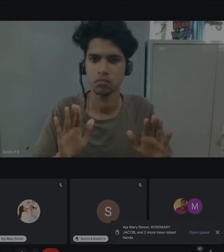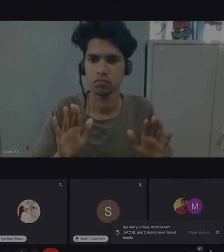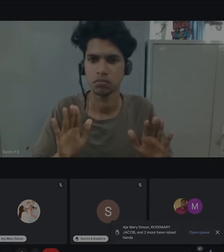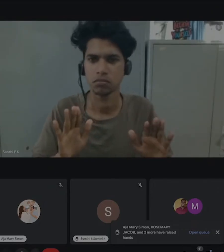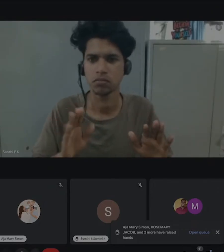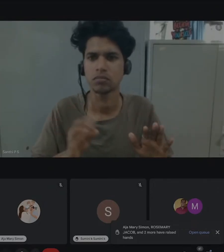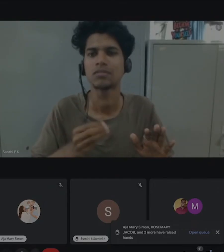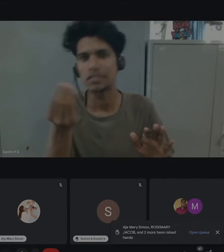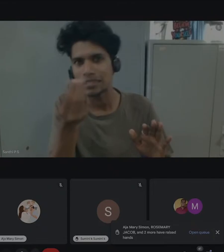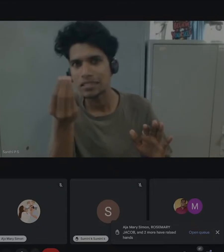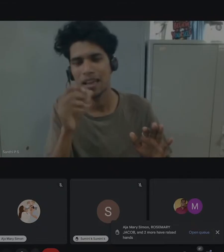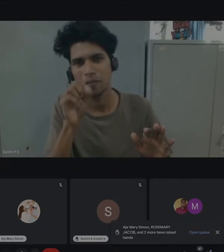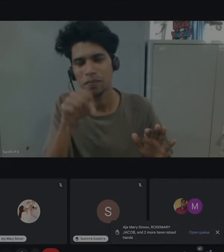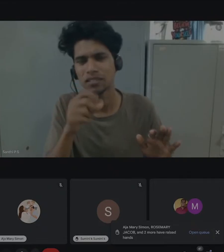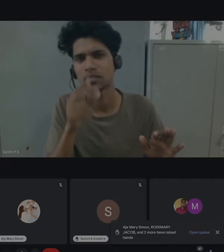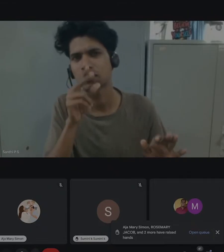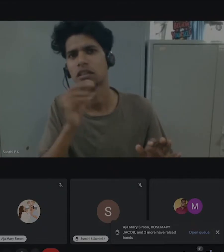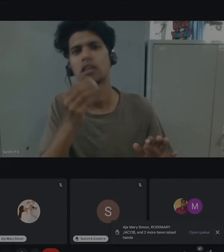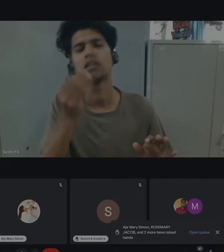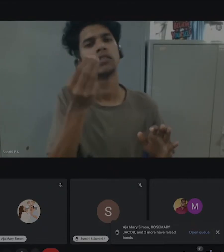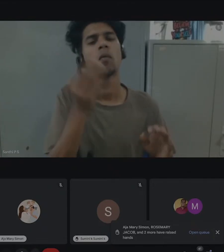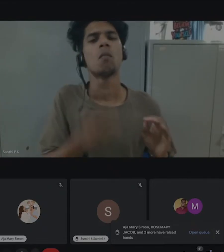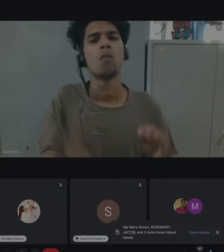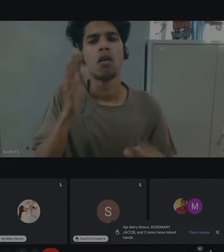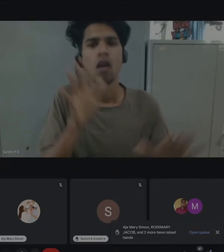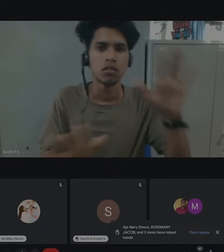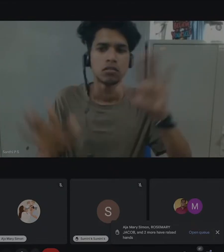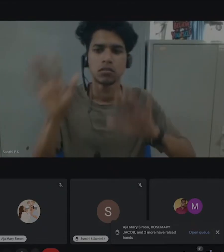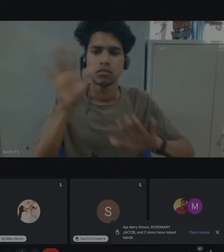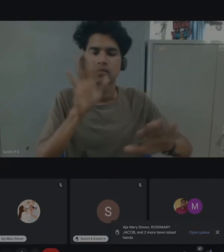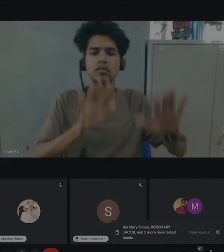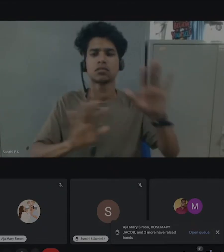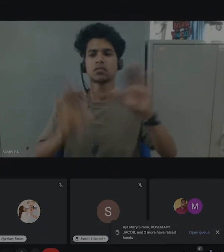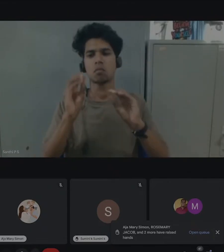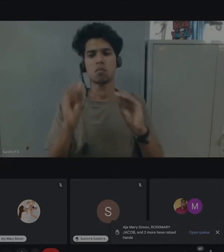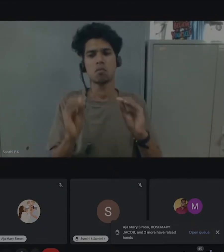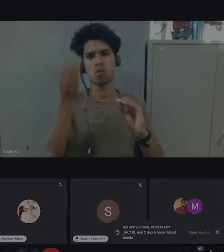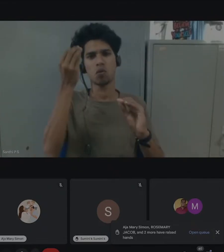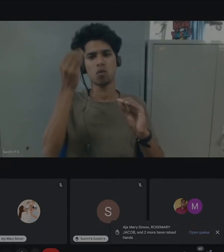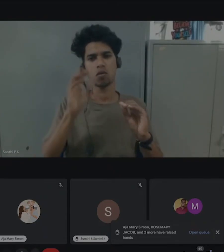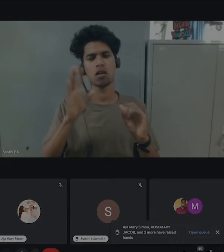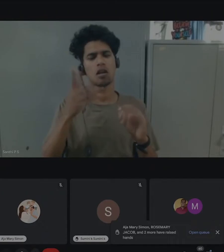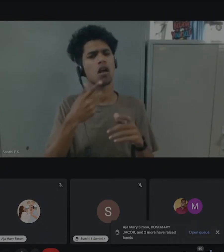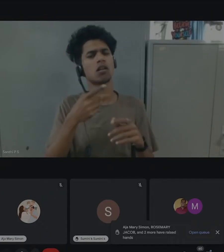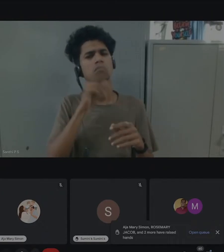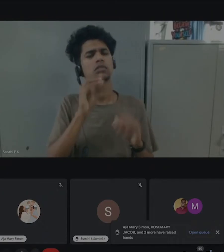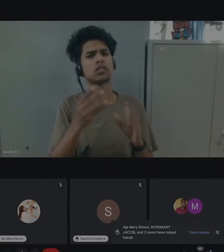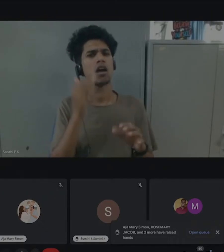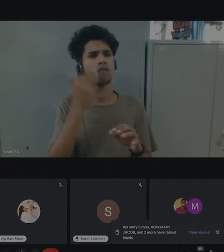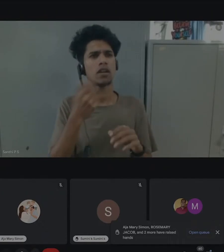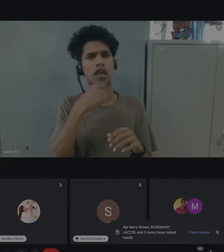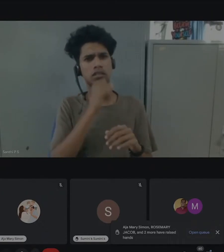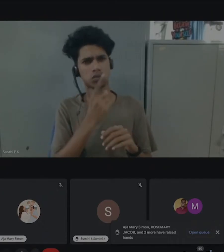പറയും, ചിലത് പകുതി മുക്കാൽ ആക്ഷൻ ആണ്. അതെ, സംസാരം എത്ര വയസ്സിലെ തുടങ്ങിയത്? 1 വയസ്സൊക്കെ ആയപ്പോ കുഞ്ഞ് സംസാരിച്ച്